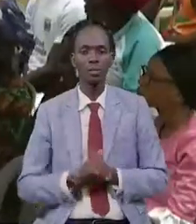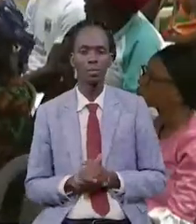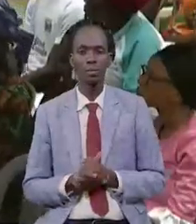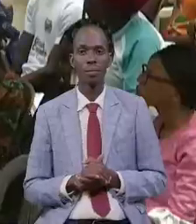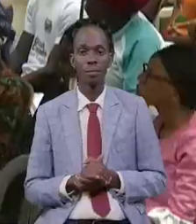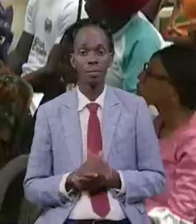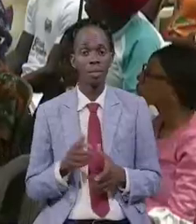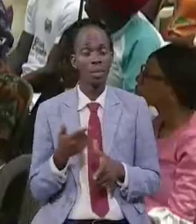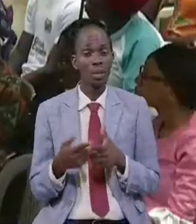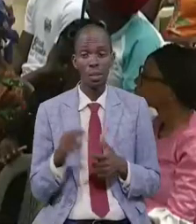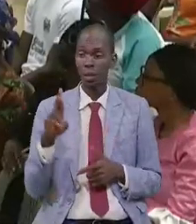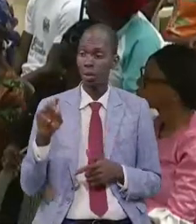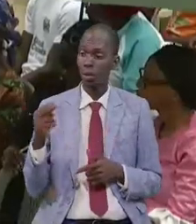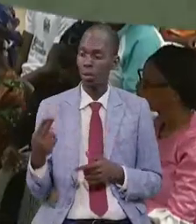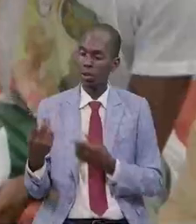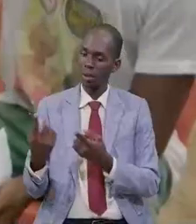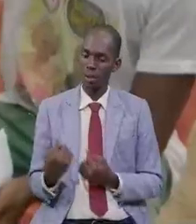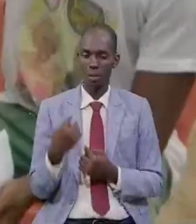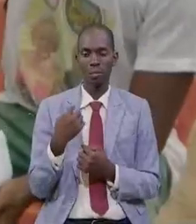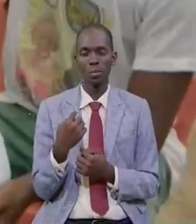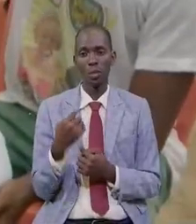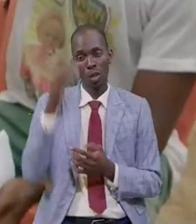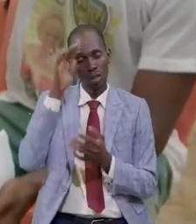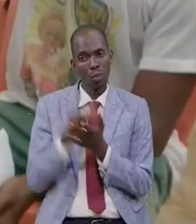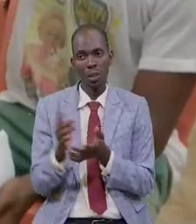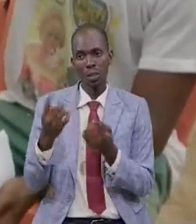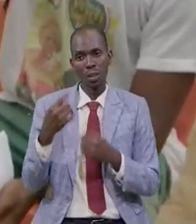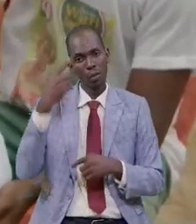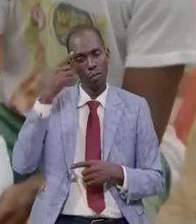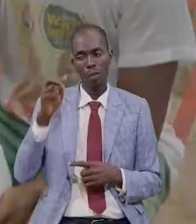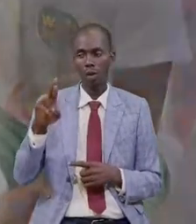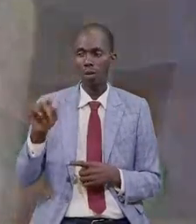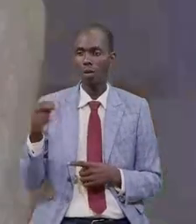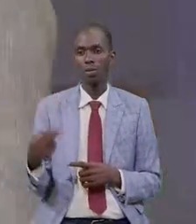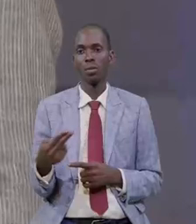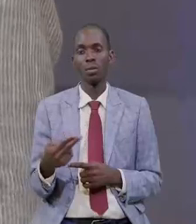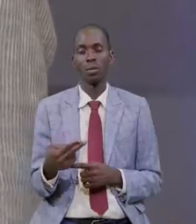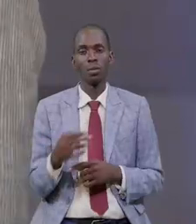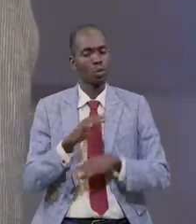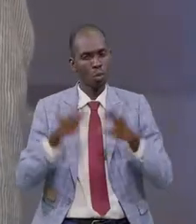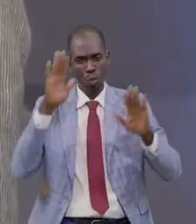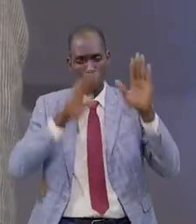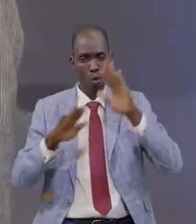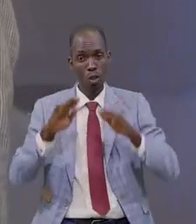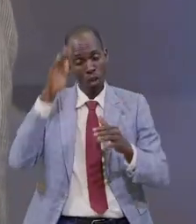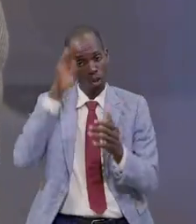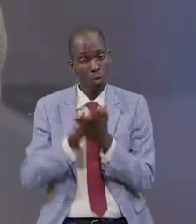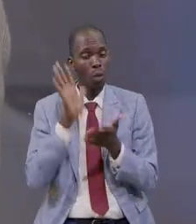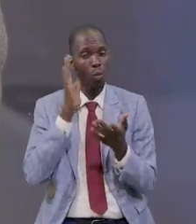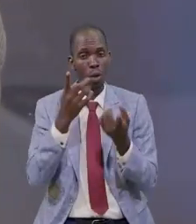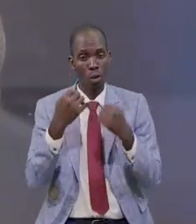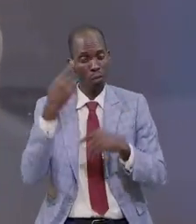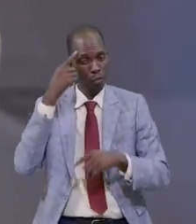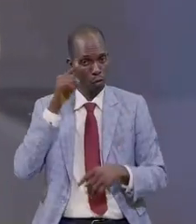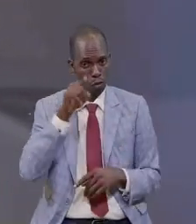amen le mari viendra ce n'est pas des vagabonds de la